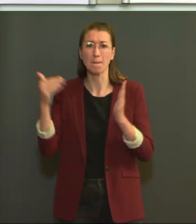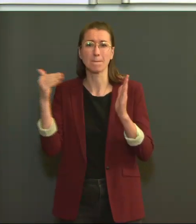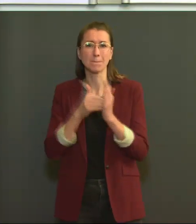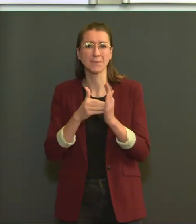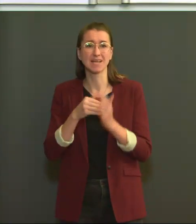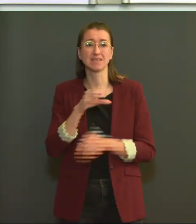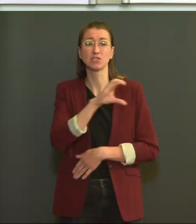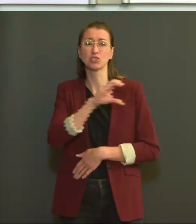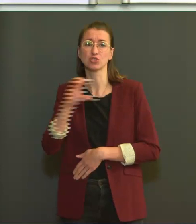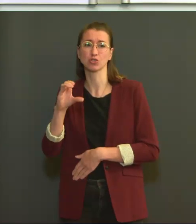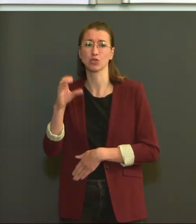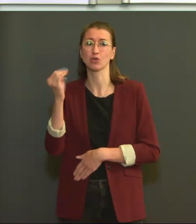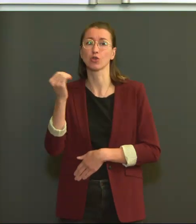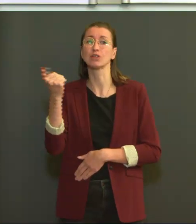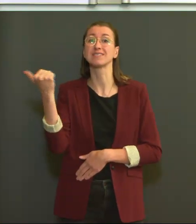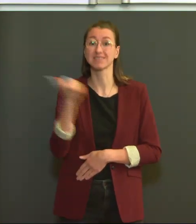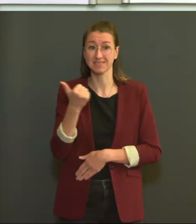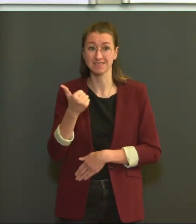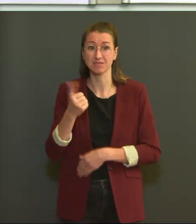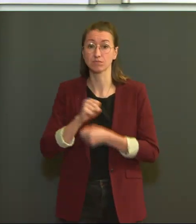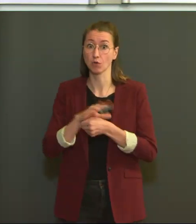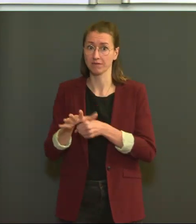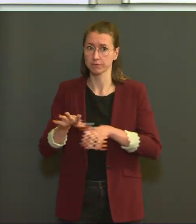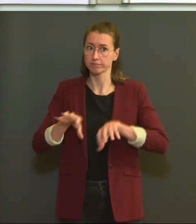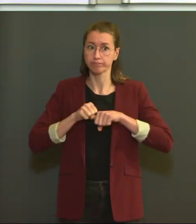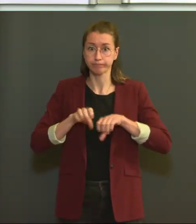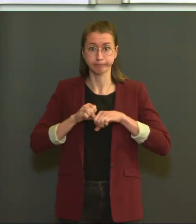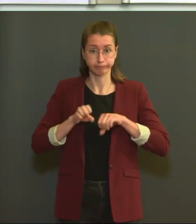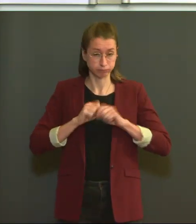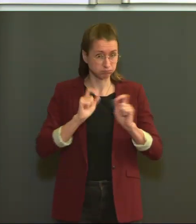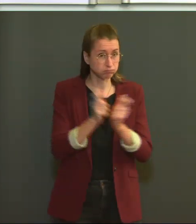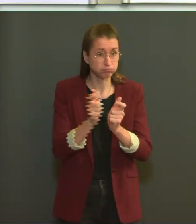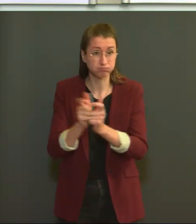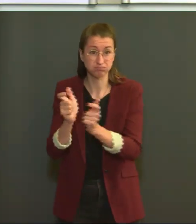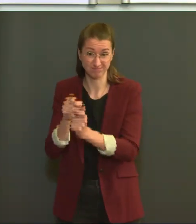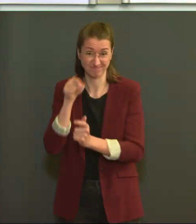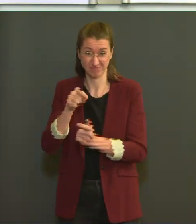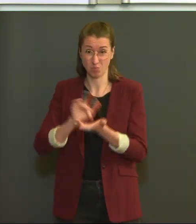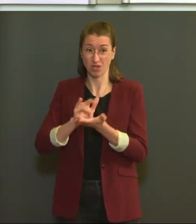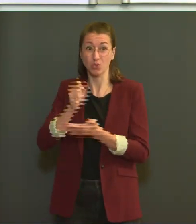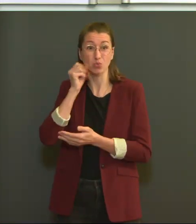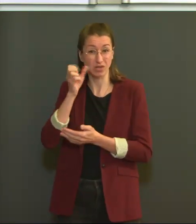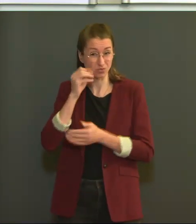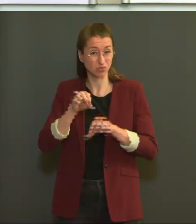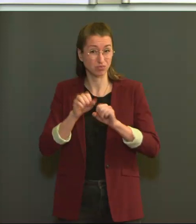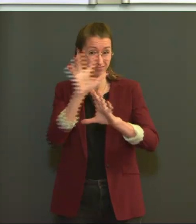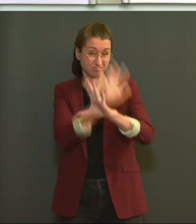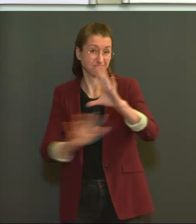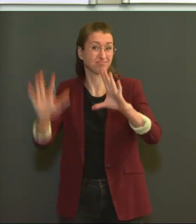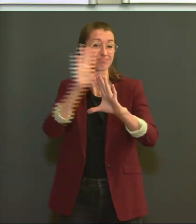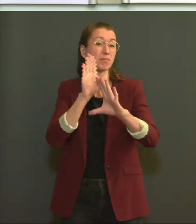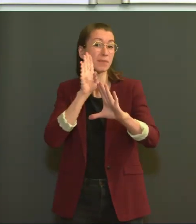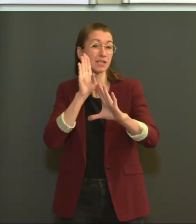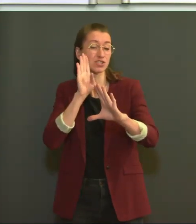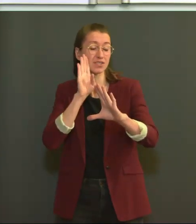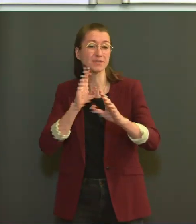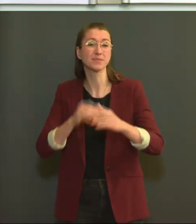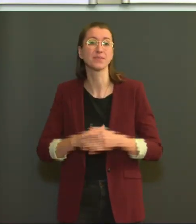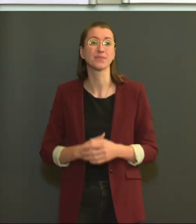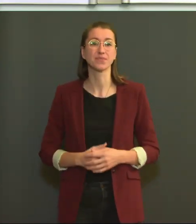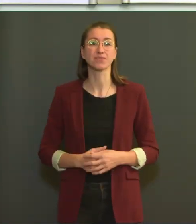1196 nouveaux cas per jour en Belgique. Ceci équivaut